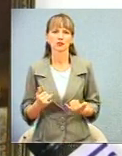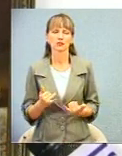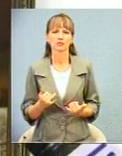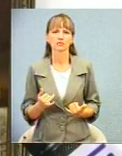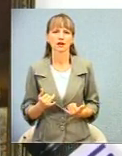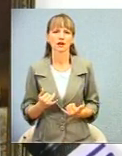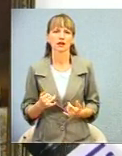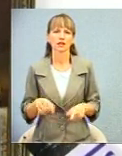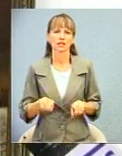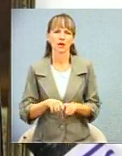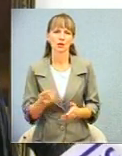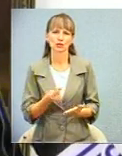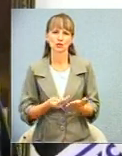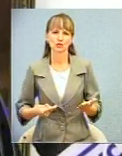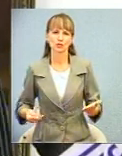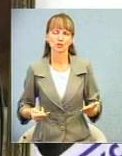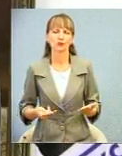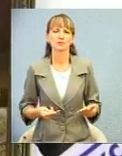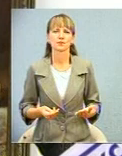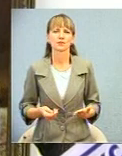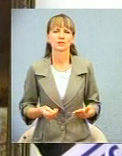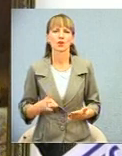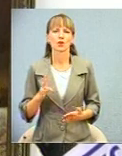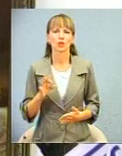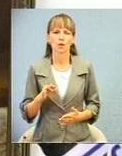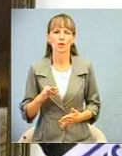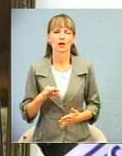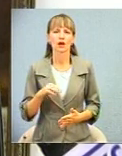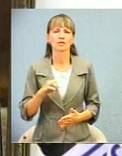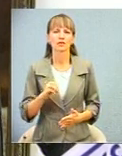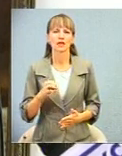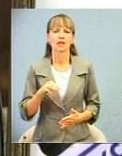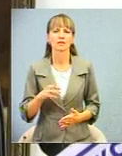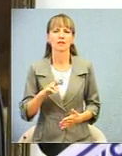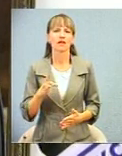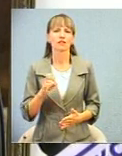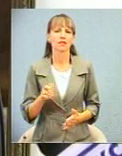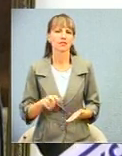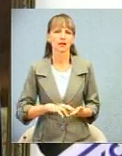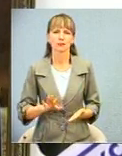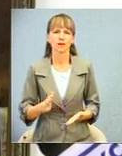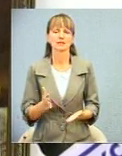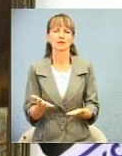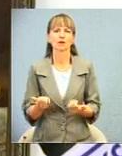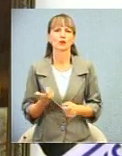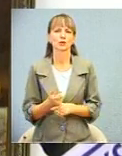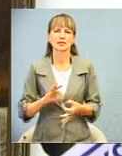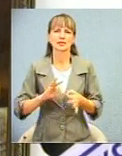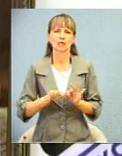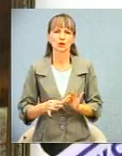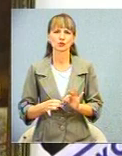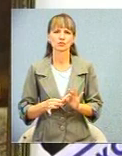обращаются к такому жанру. Но Татьяна, как я вижу, вот она не боится, она берет очень сложные